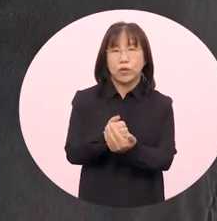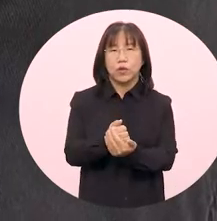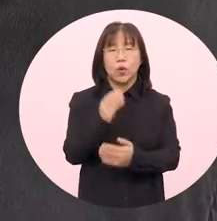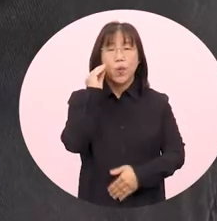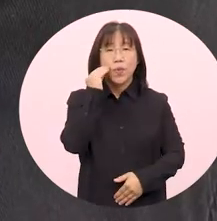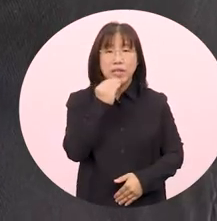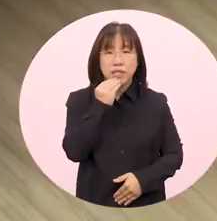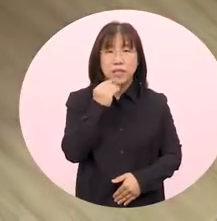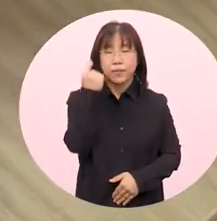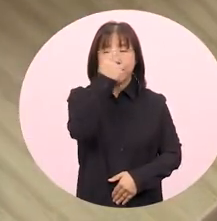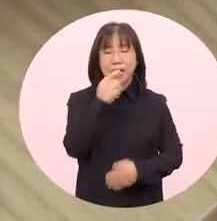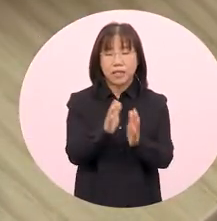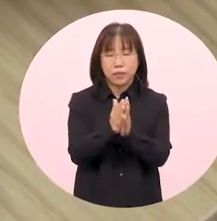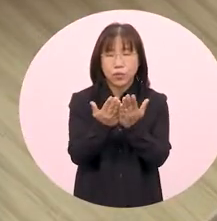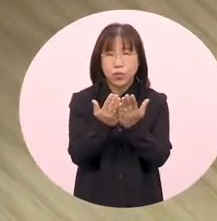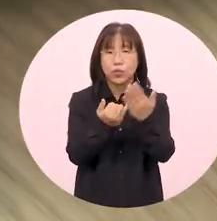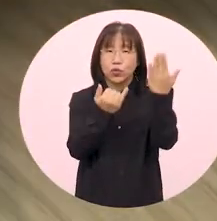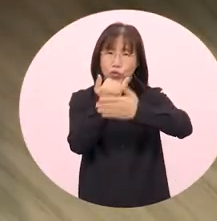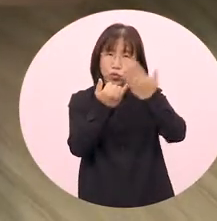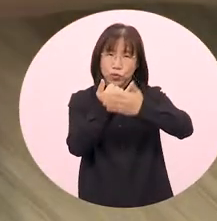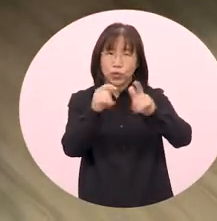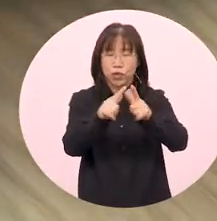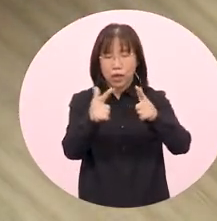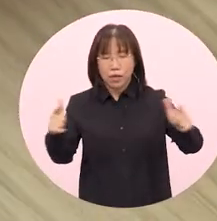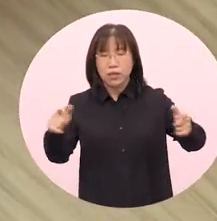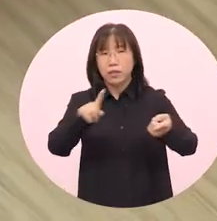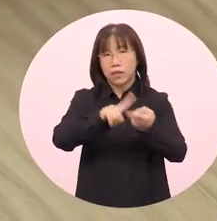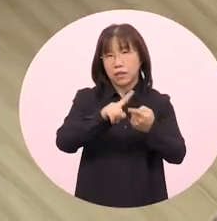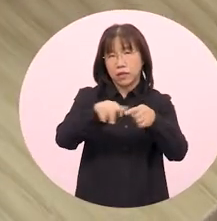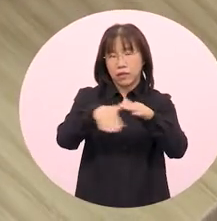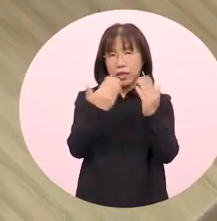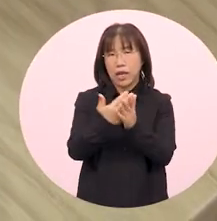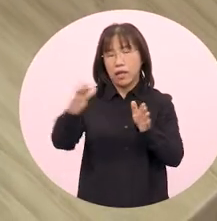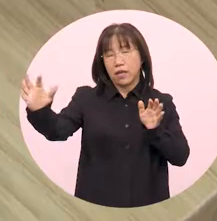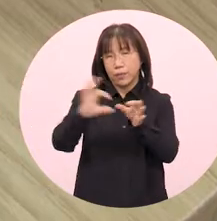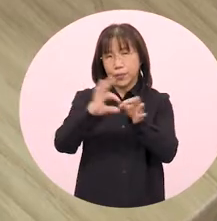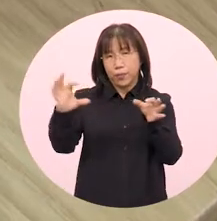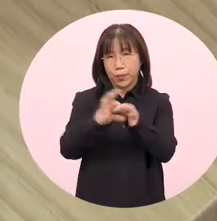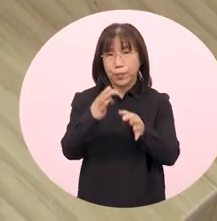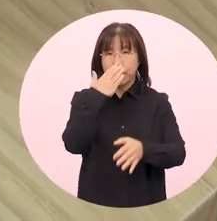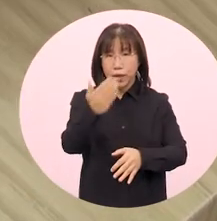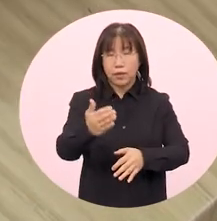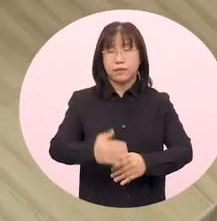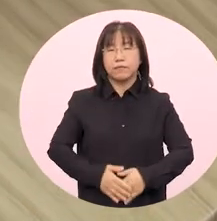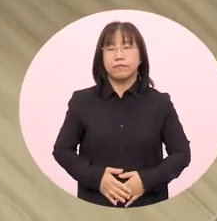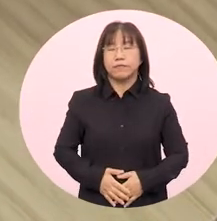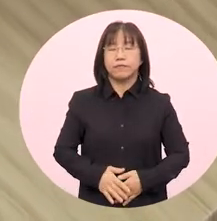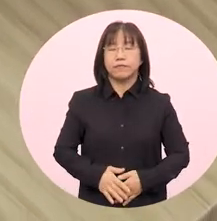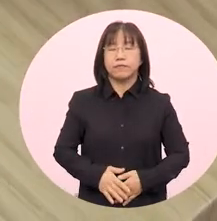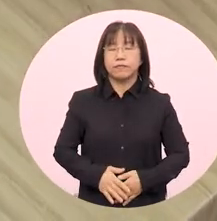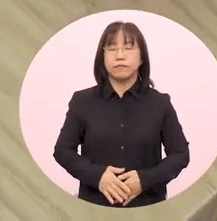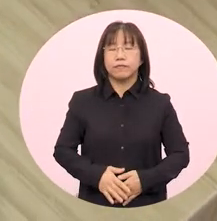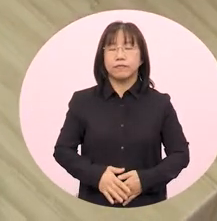강서까치뉴스, 누리집, 구 공식 페이스북, 유튜브 등에도 클릭 한 번으로 쉽게 접속할 수 있습니다.